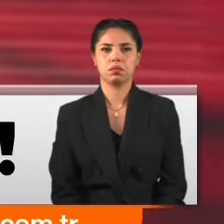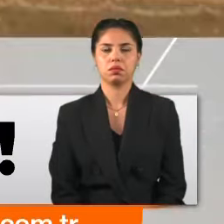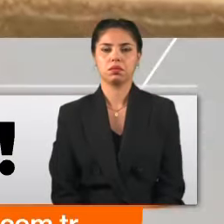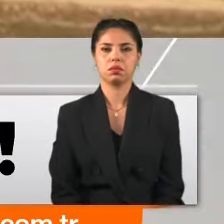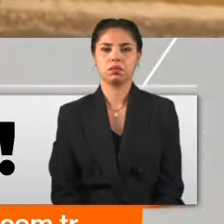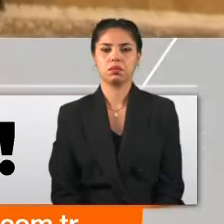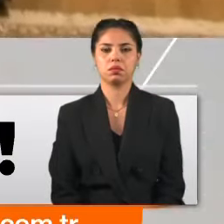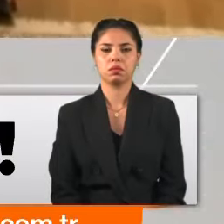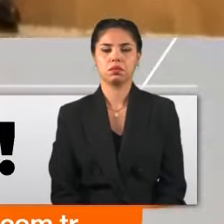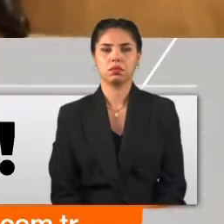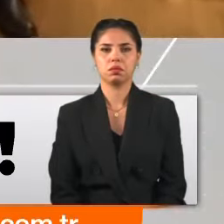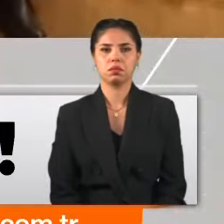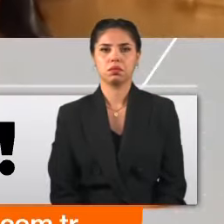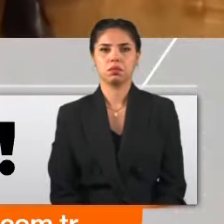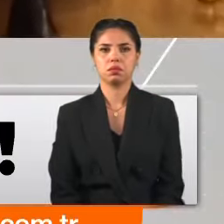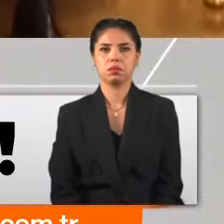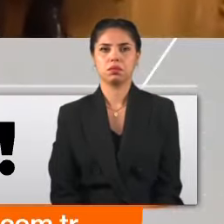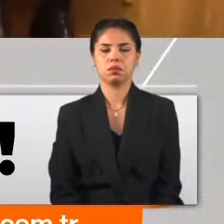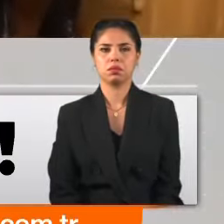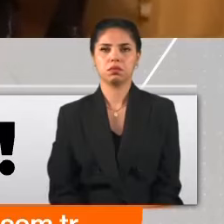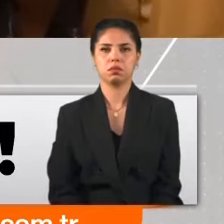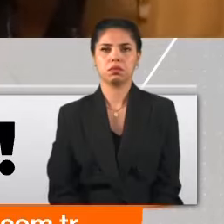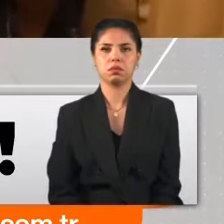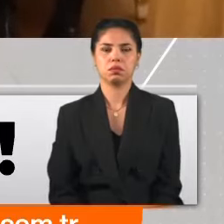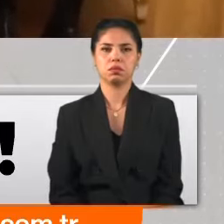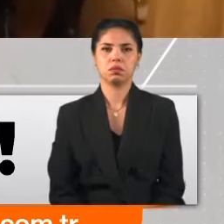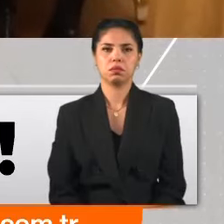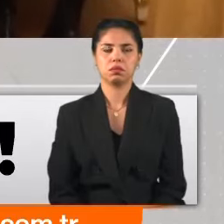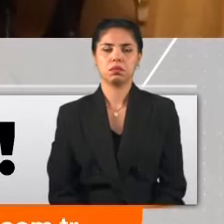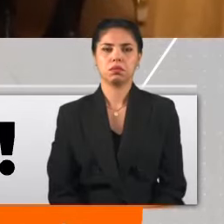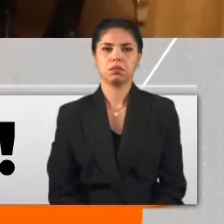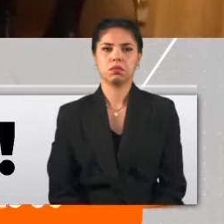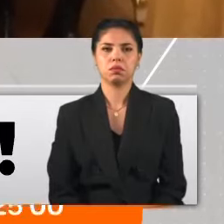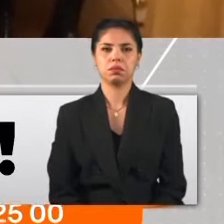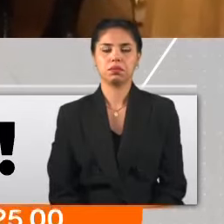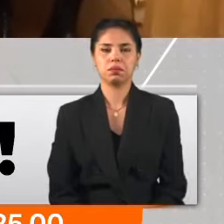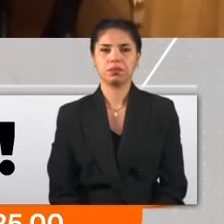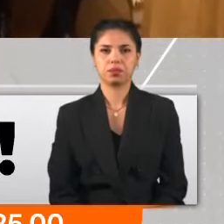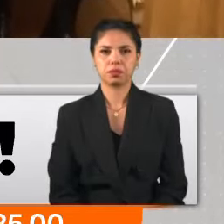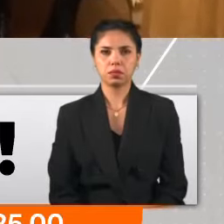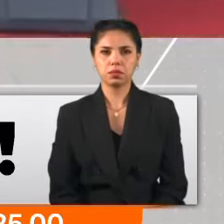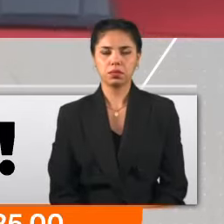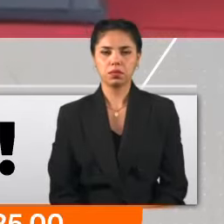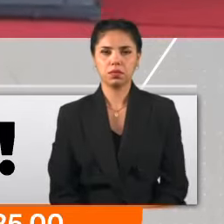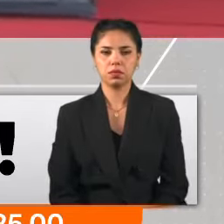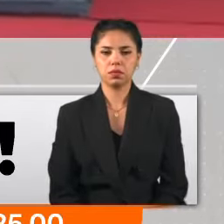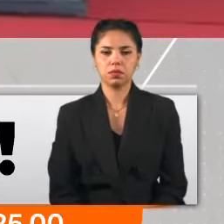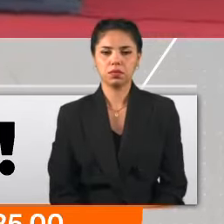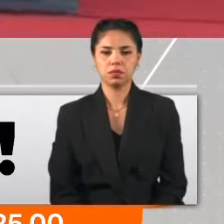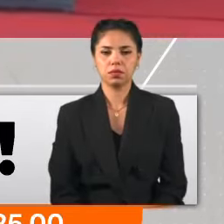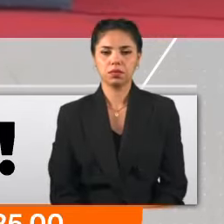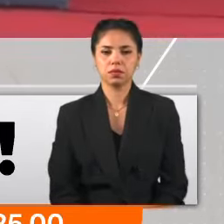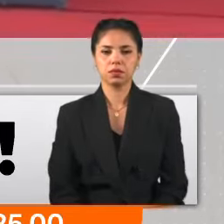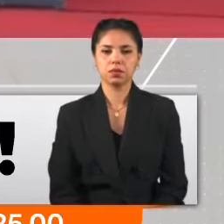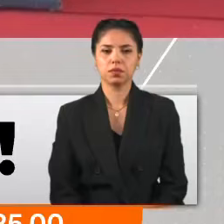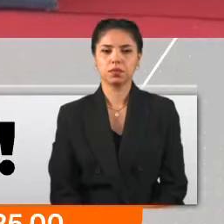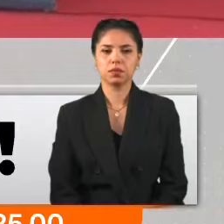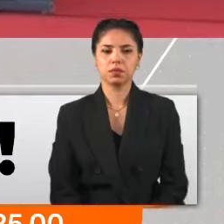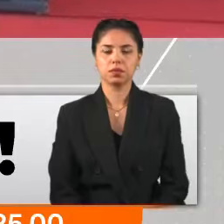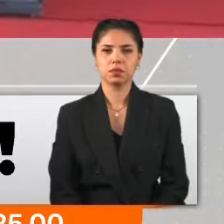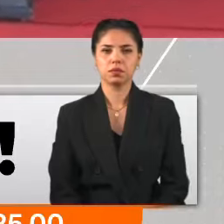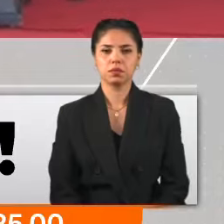olur. Partinin genel politikasını partinin kurmayları belirler. belediye başkanları